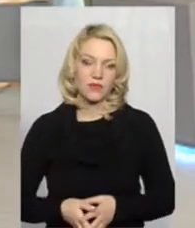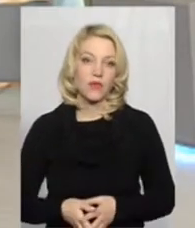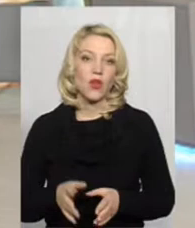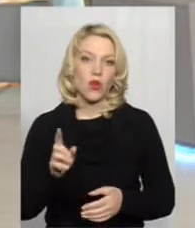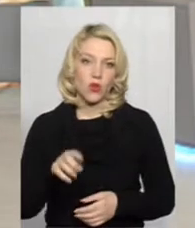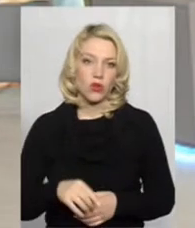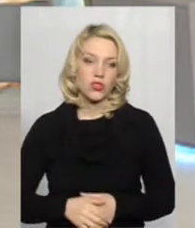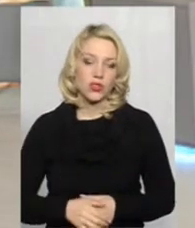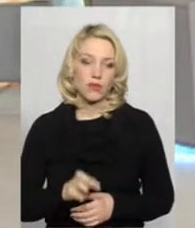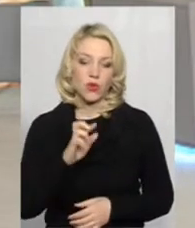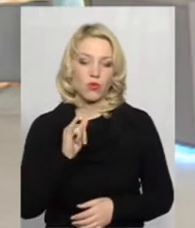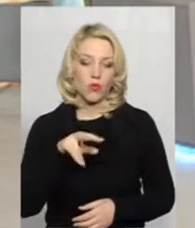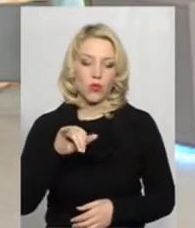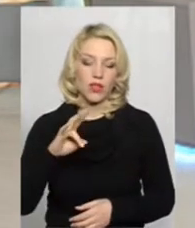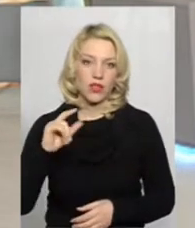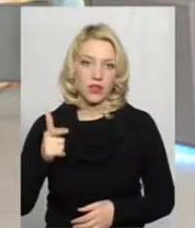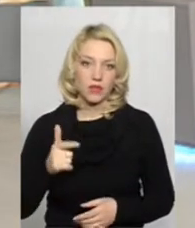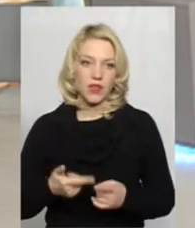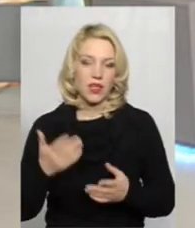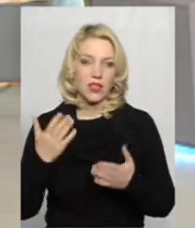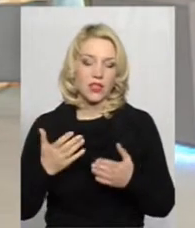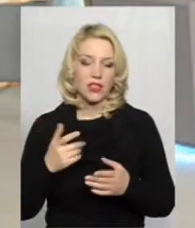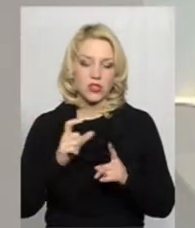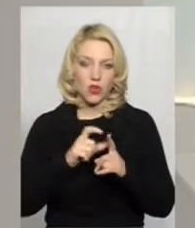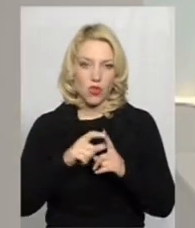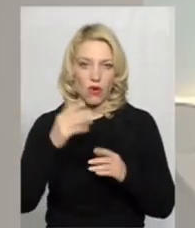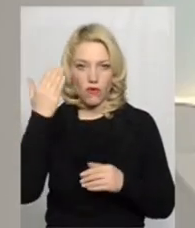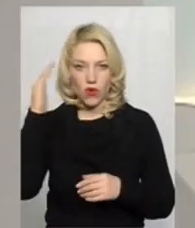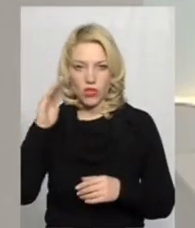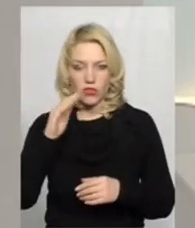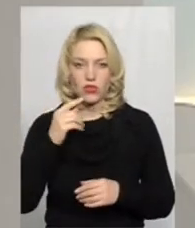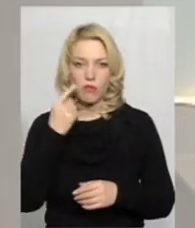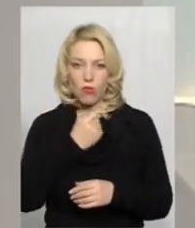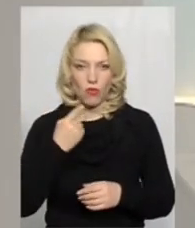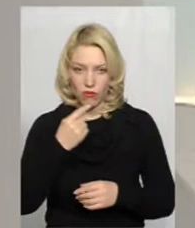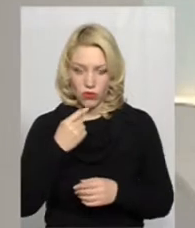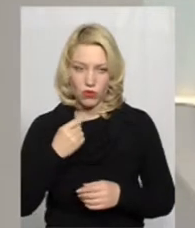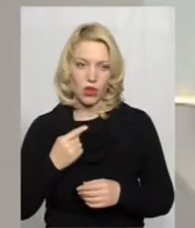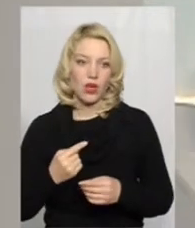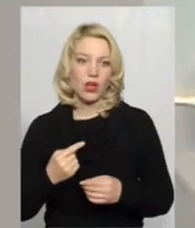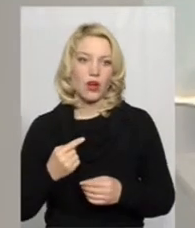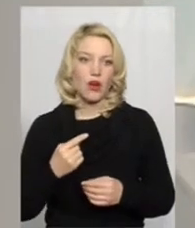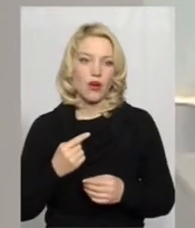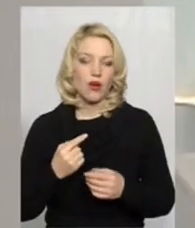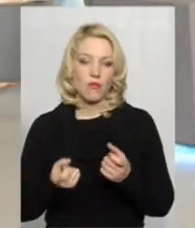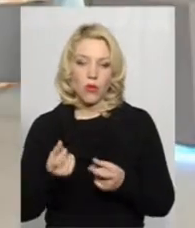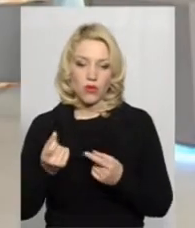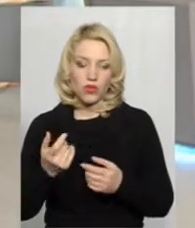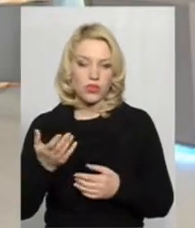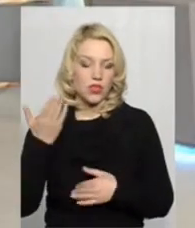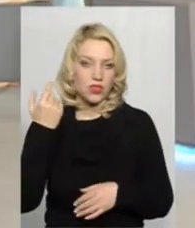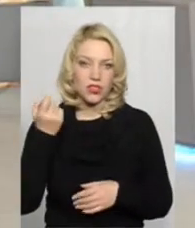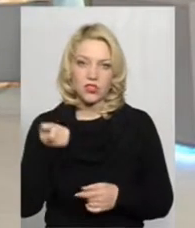Отже, булінг. Слово іншомовного походження. Раніше якось його мало чули